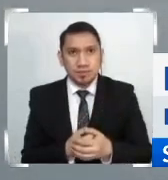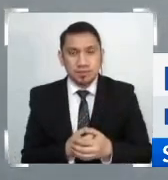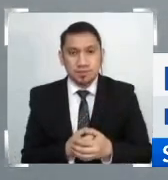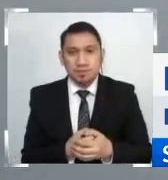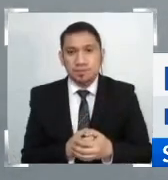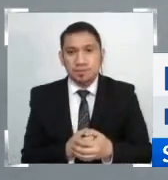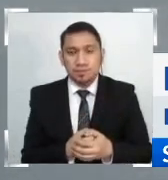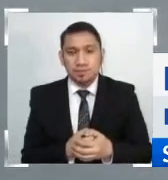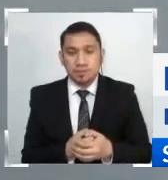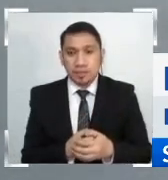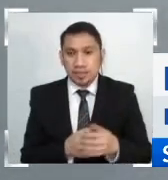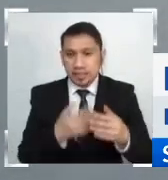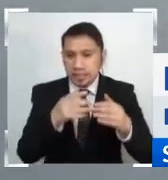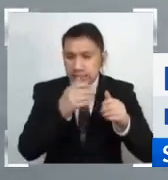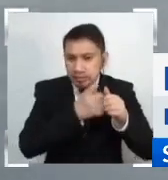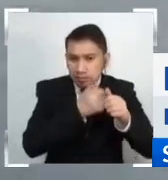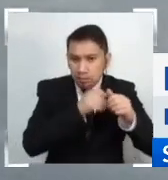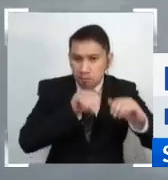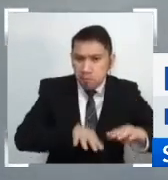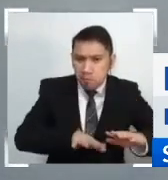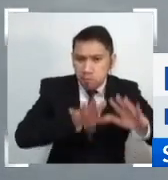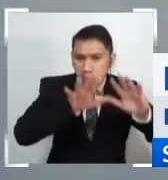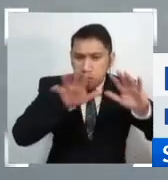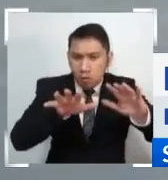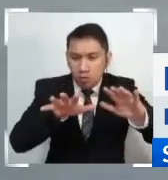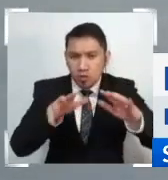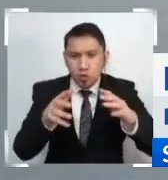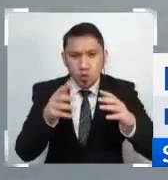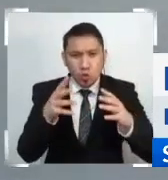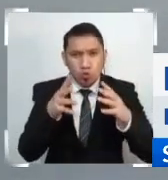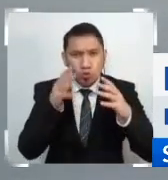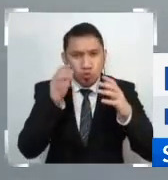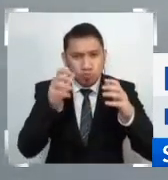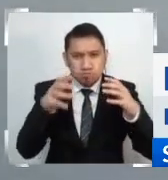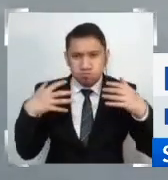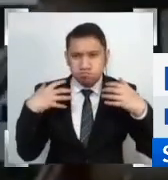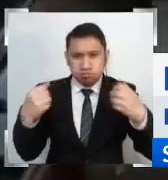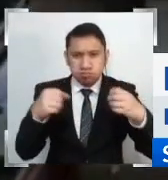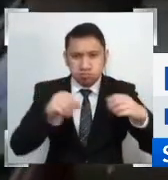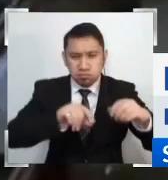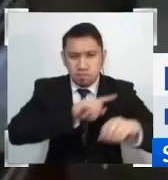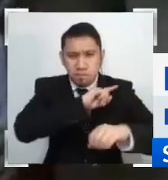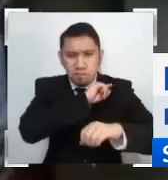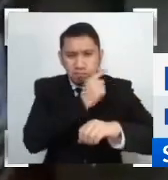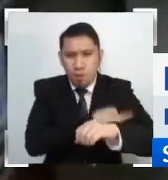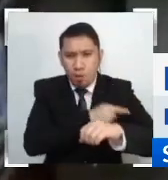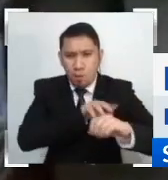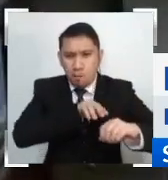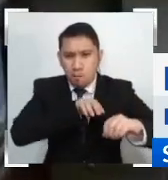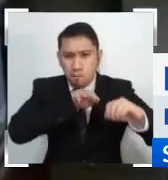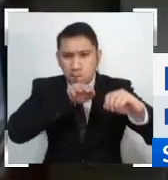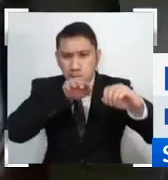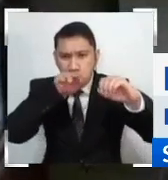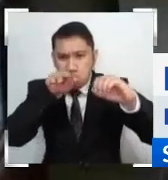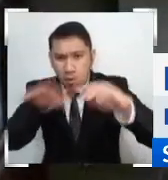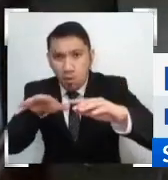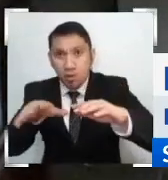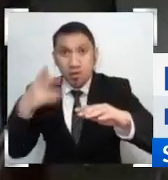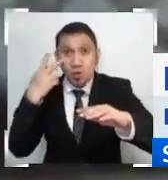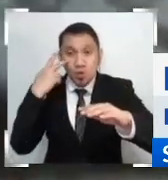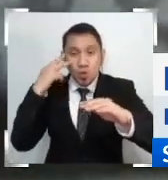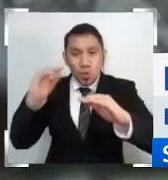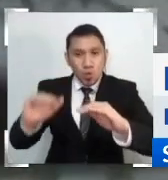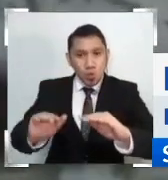Bawat alon, tila gigil na gigil na marating at mahagupit ang kalupaan. Nasa ikatlong palapag ng isang gusali noon ang aming